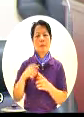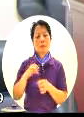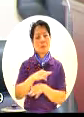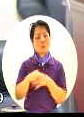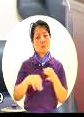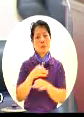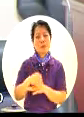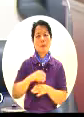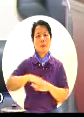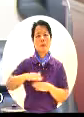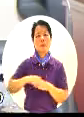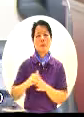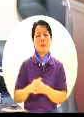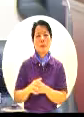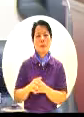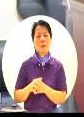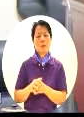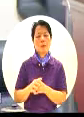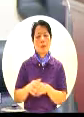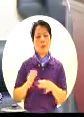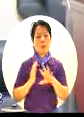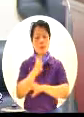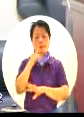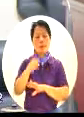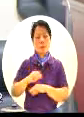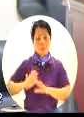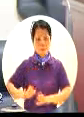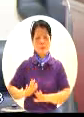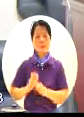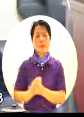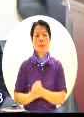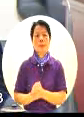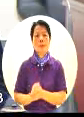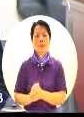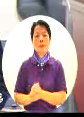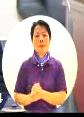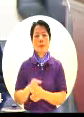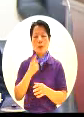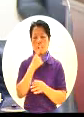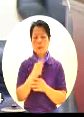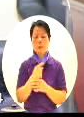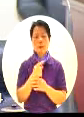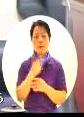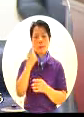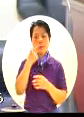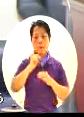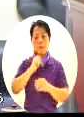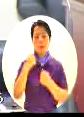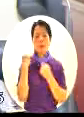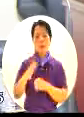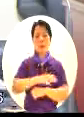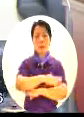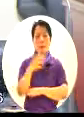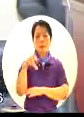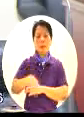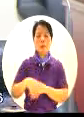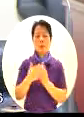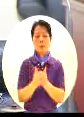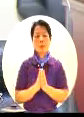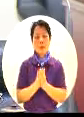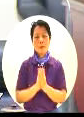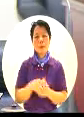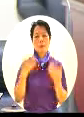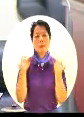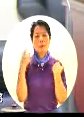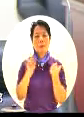哈，应该会突破现有的状况，哈。因为毕竟我是感觉讲，我们新闻局哈应该扮演什